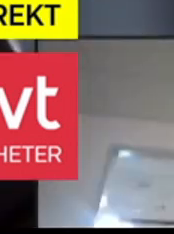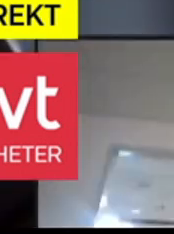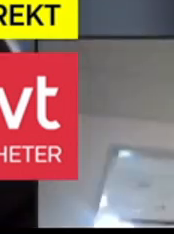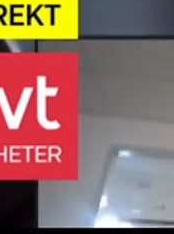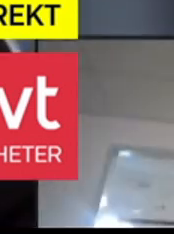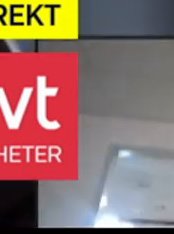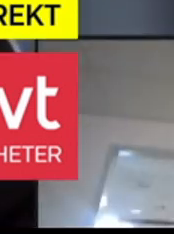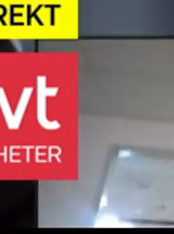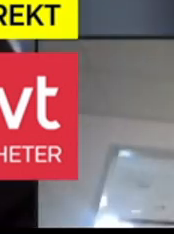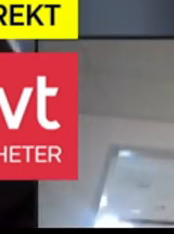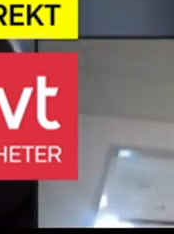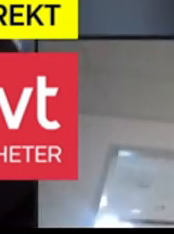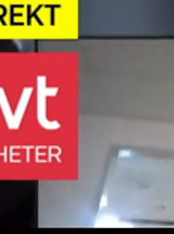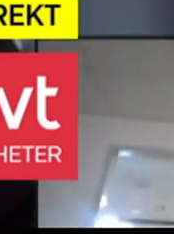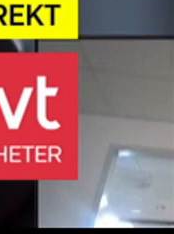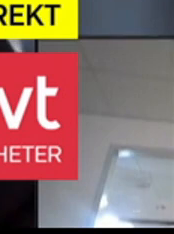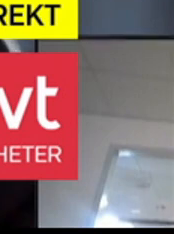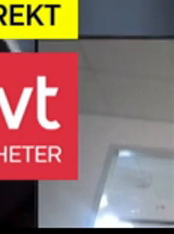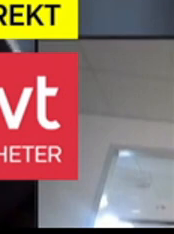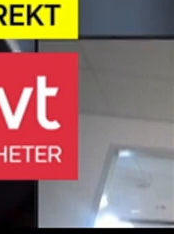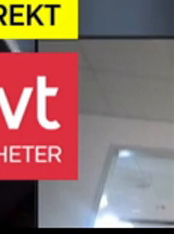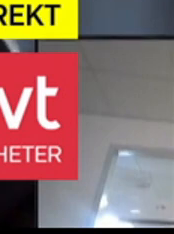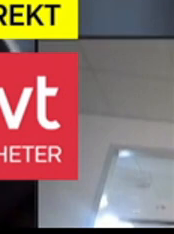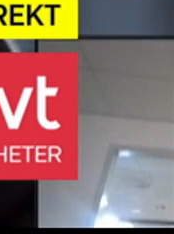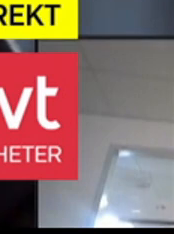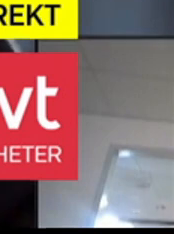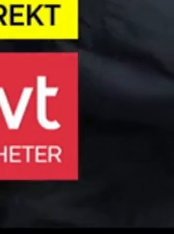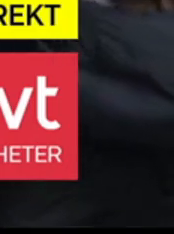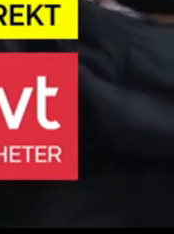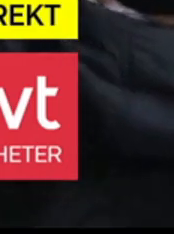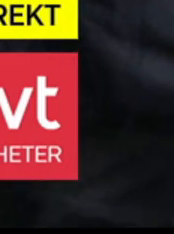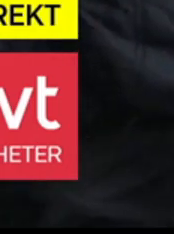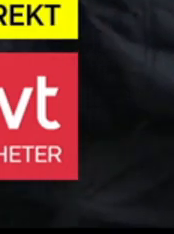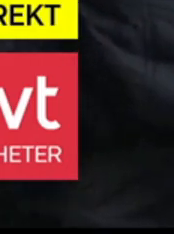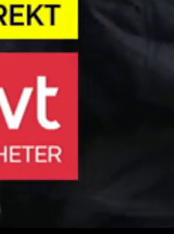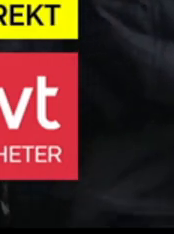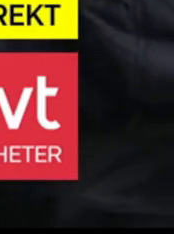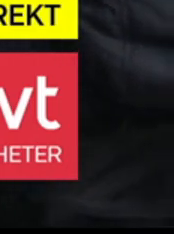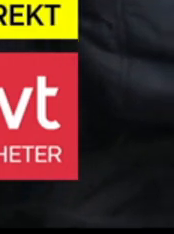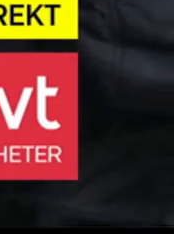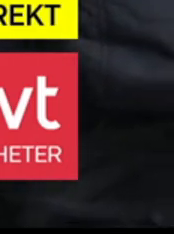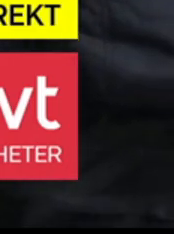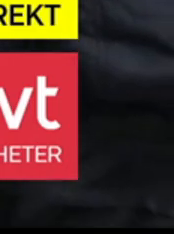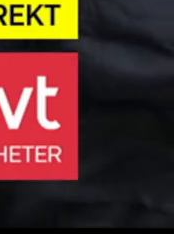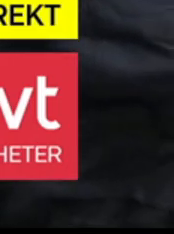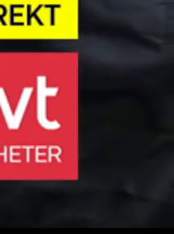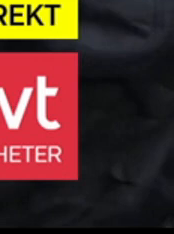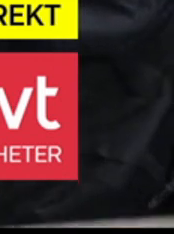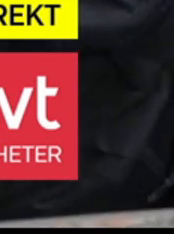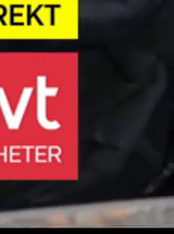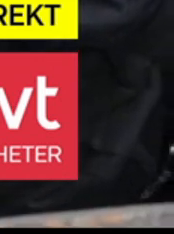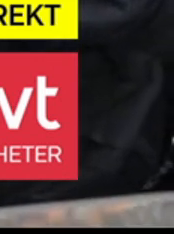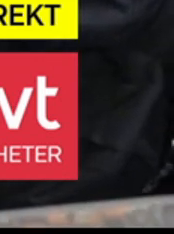natt ungefär så vaknar jag till flyglarm och vi får gå ner i skyddsrummet här. FNs flyktingorgan uppskattar att